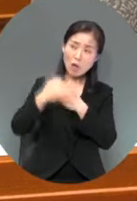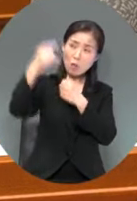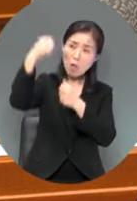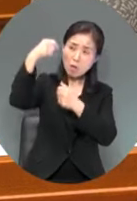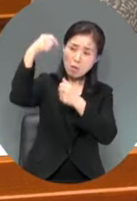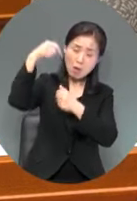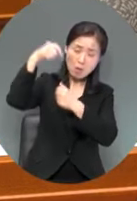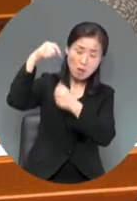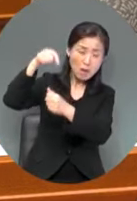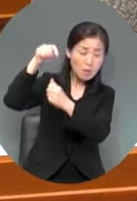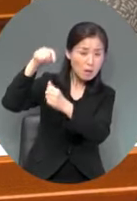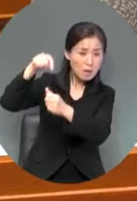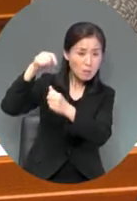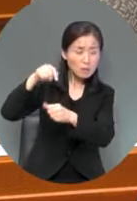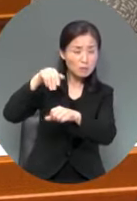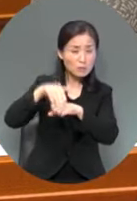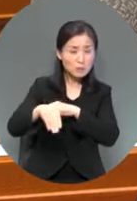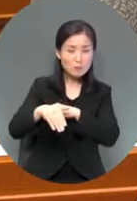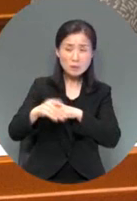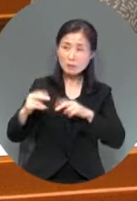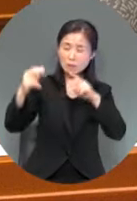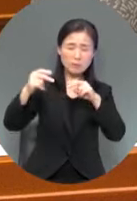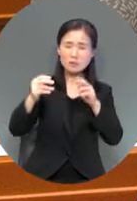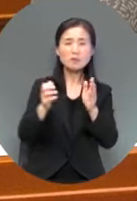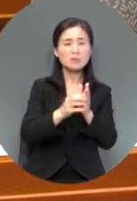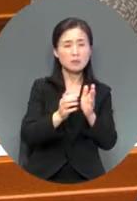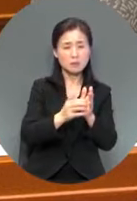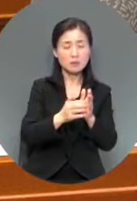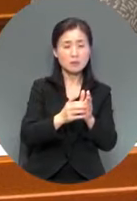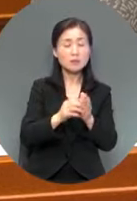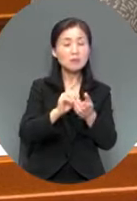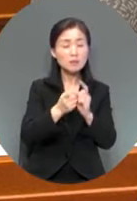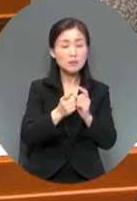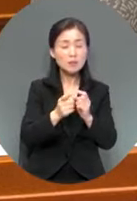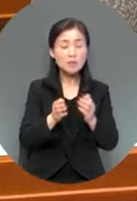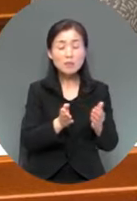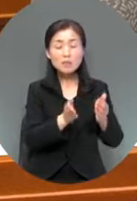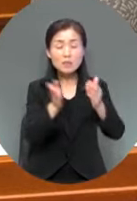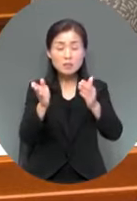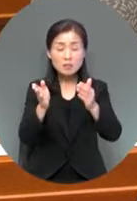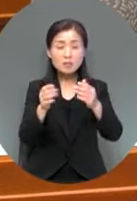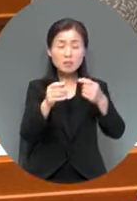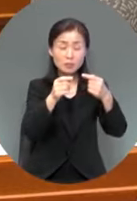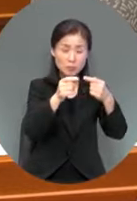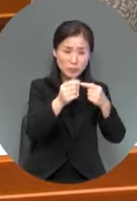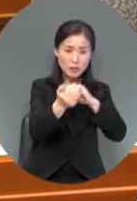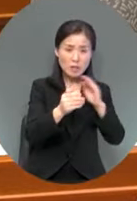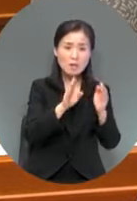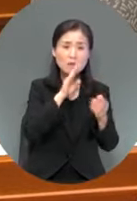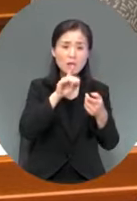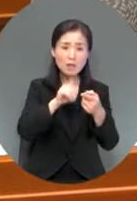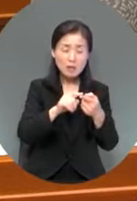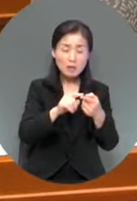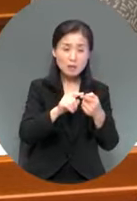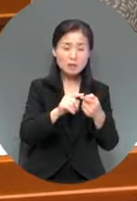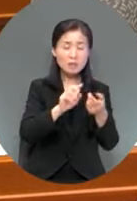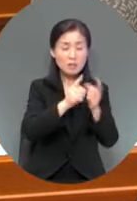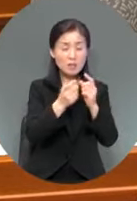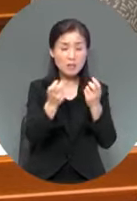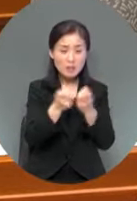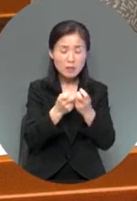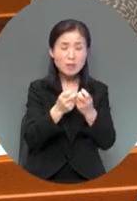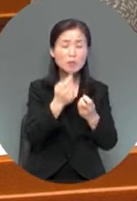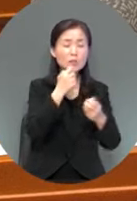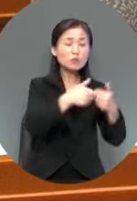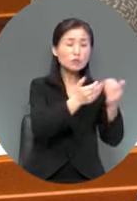부분들에 대해서는 저는 시비는 끝났다고 생각하고요. 대신 노선은 예타안, 그다음 대안, 그다음 민주당의 또